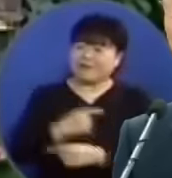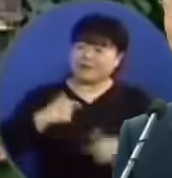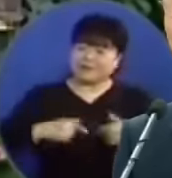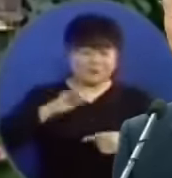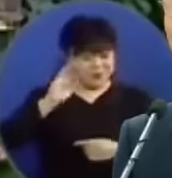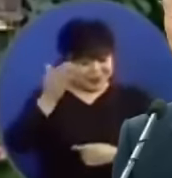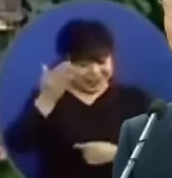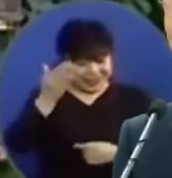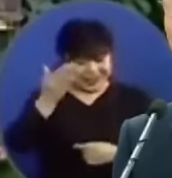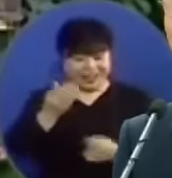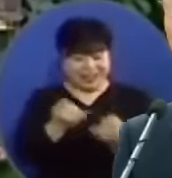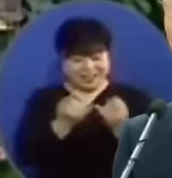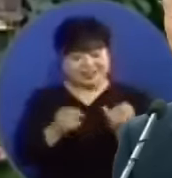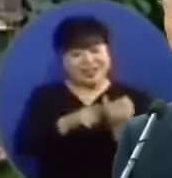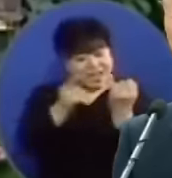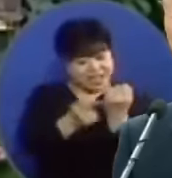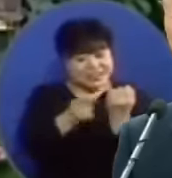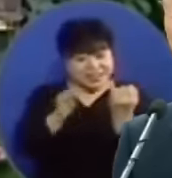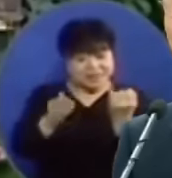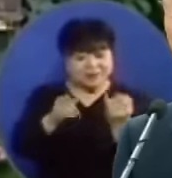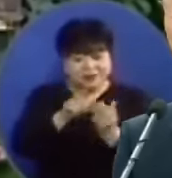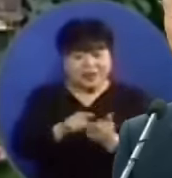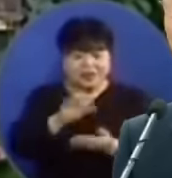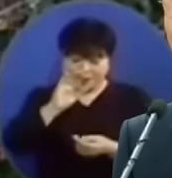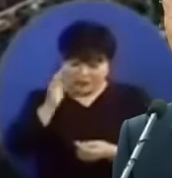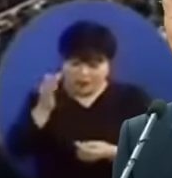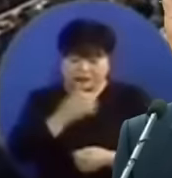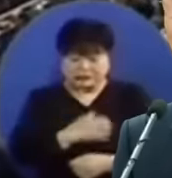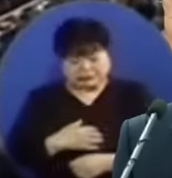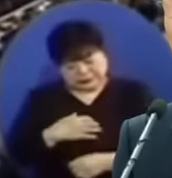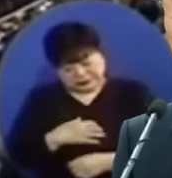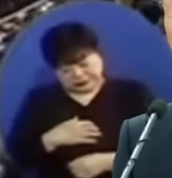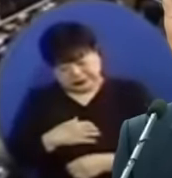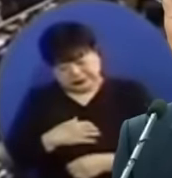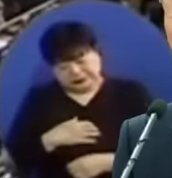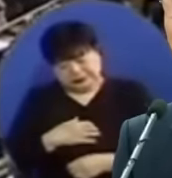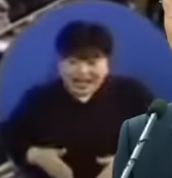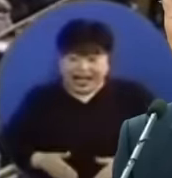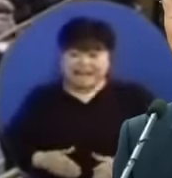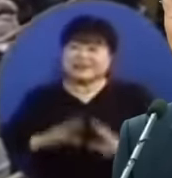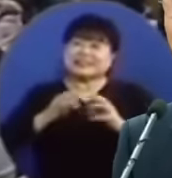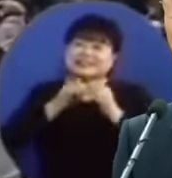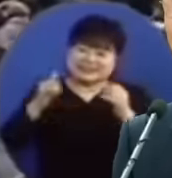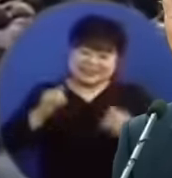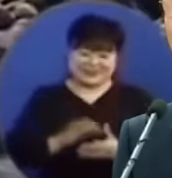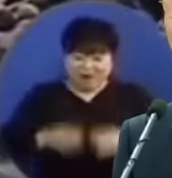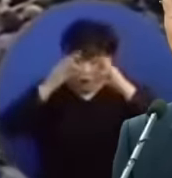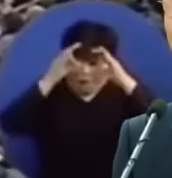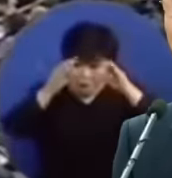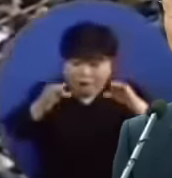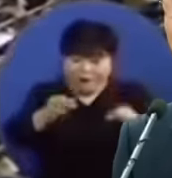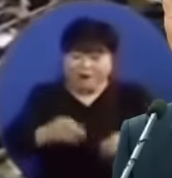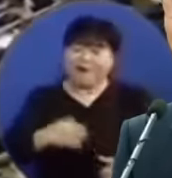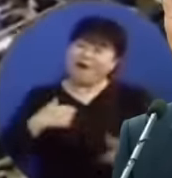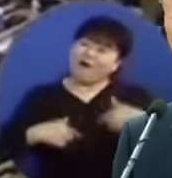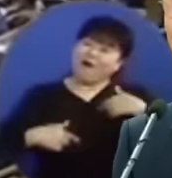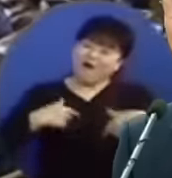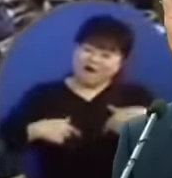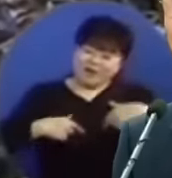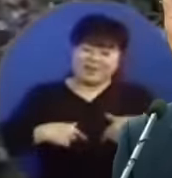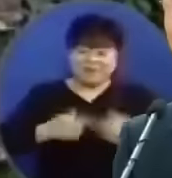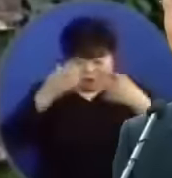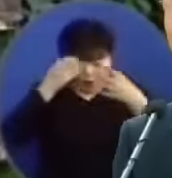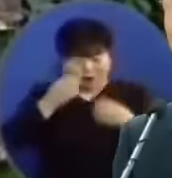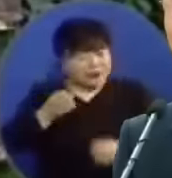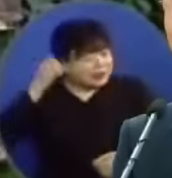기쁨이 되리라. 여자가 해산하게 되면 그 때가 이르며 근심하나 아기를 낳으면 세상 사람 난 것으로 기쁨으로 말미암아 그